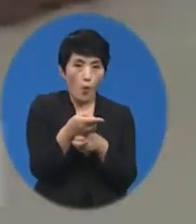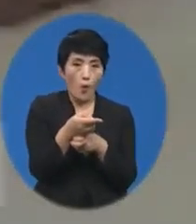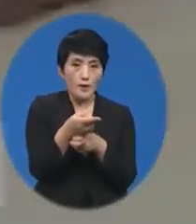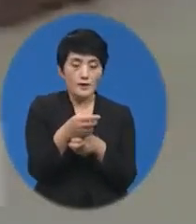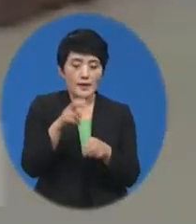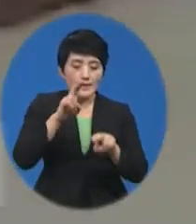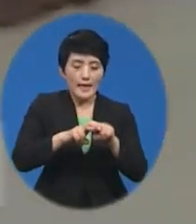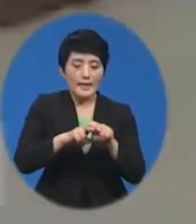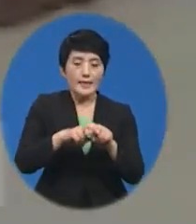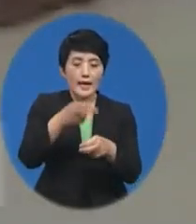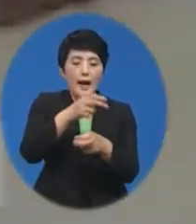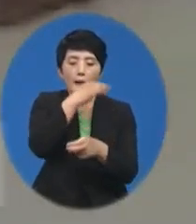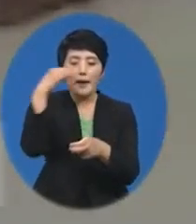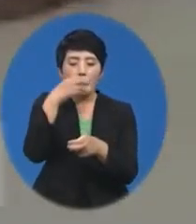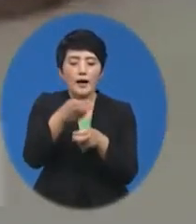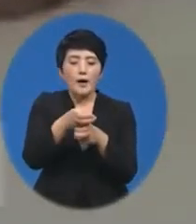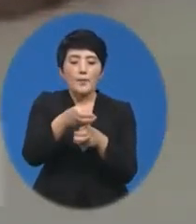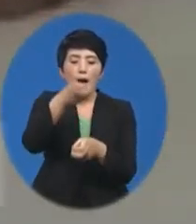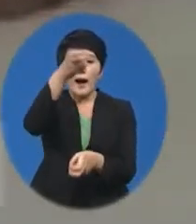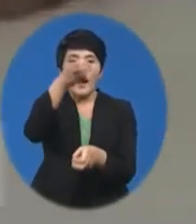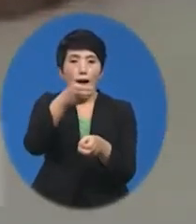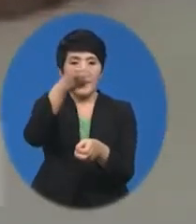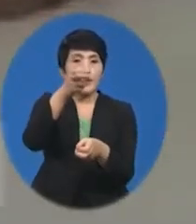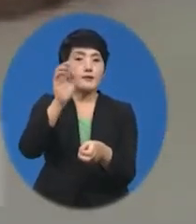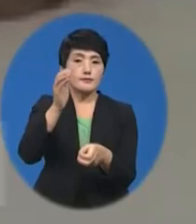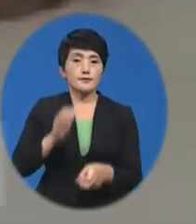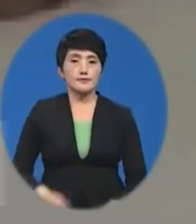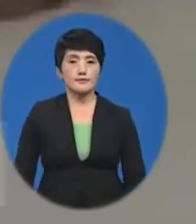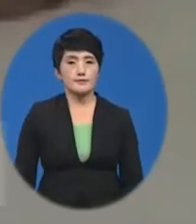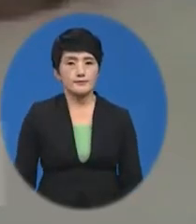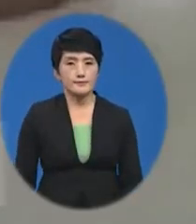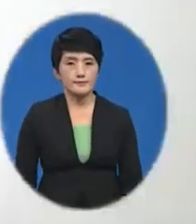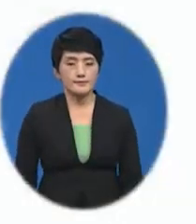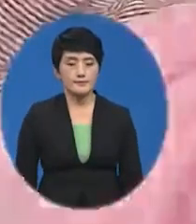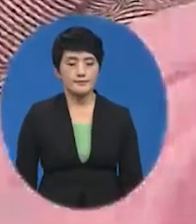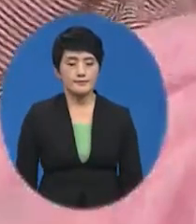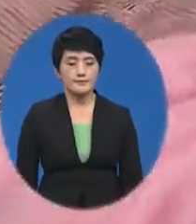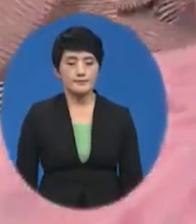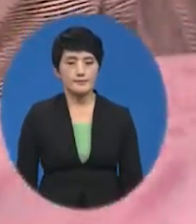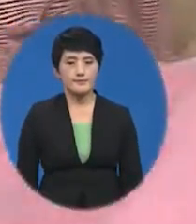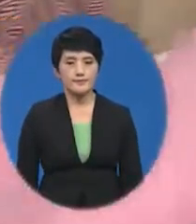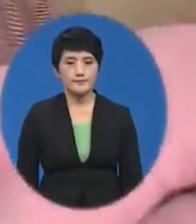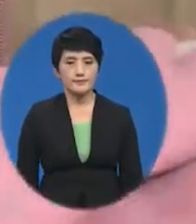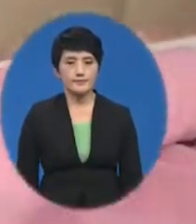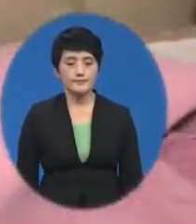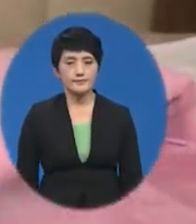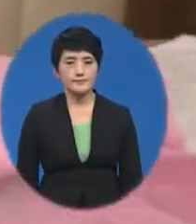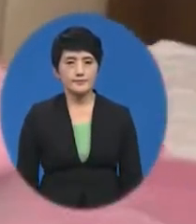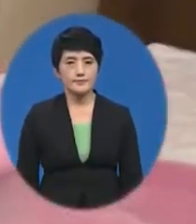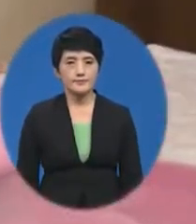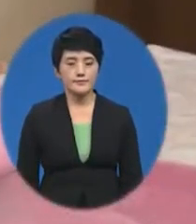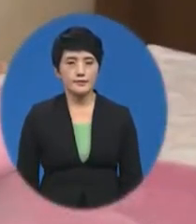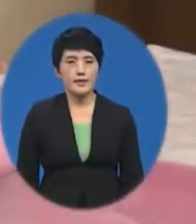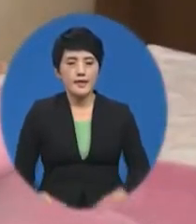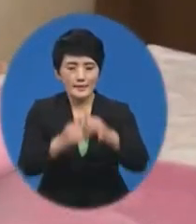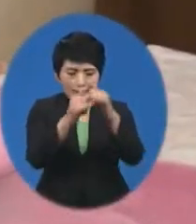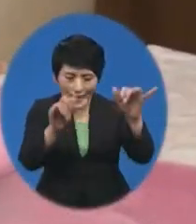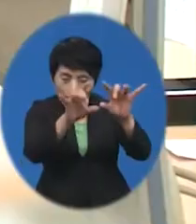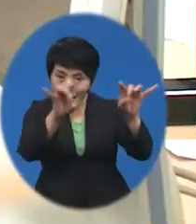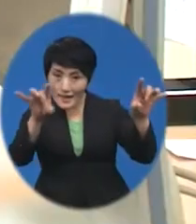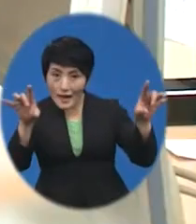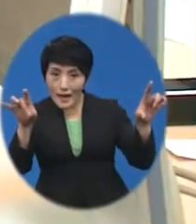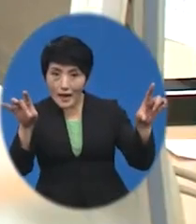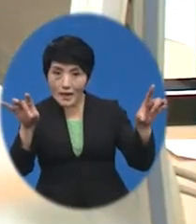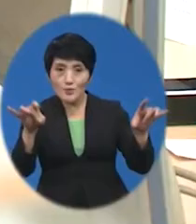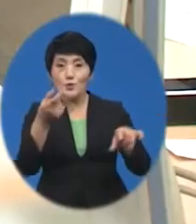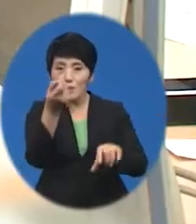거죠. 탈출된 디스크를 다시 줄여들 수 있는 그런 기능을 하게 됩니다. 단, 사람마다 증세나 상태가